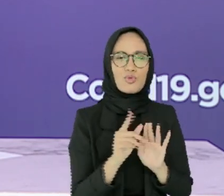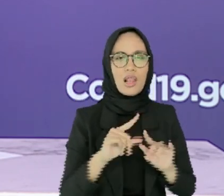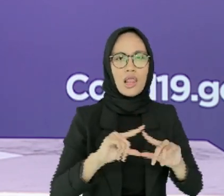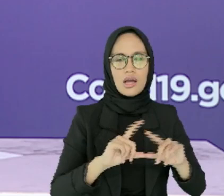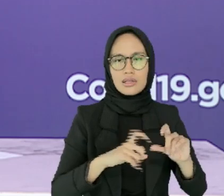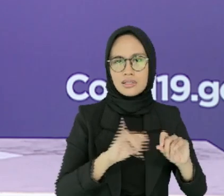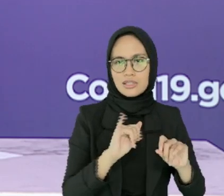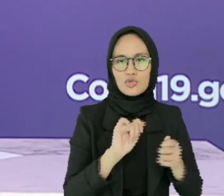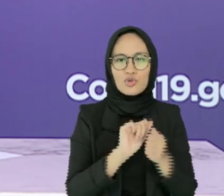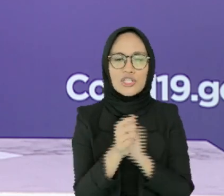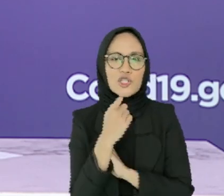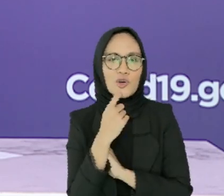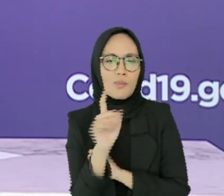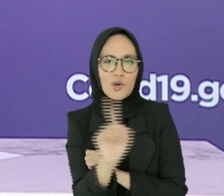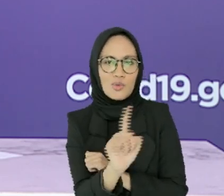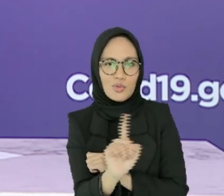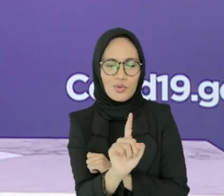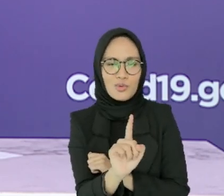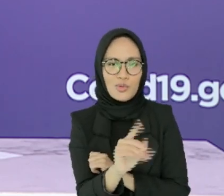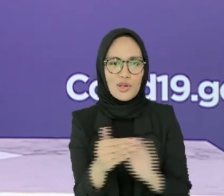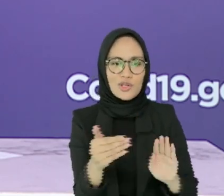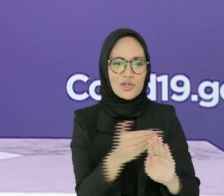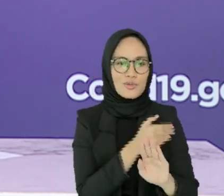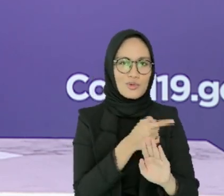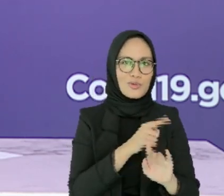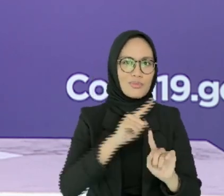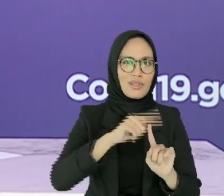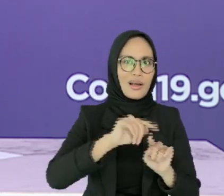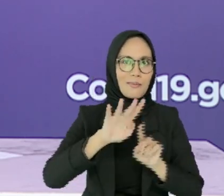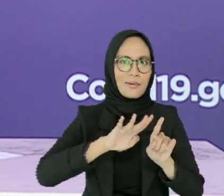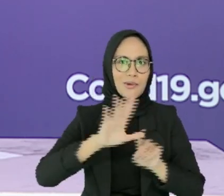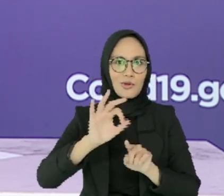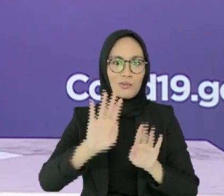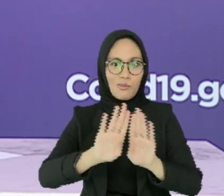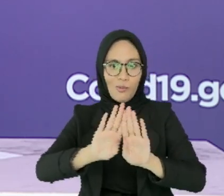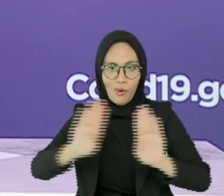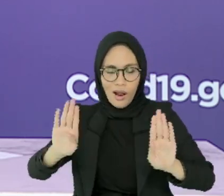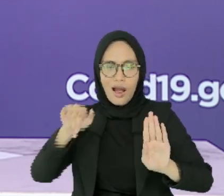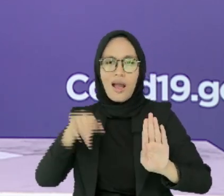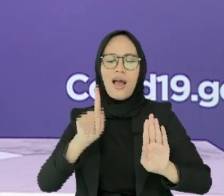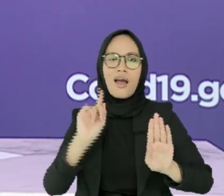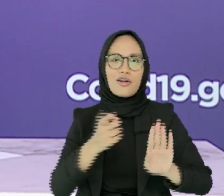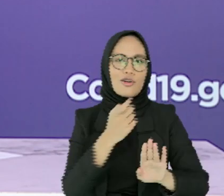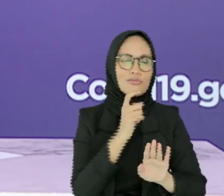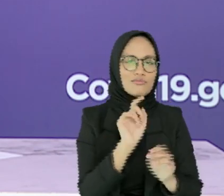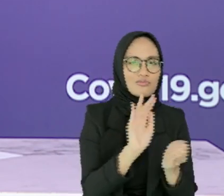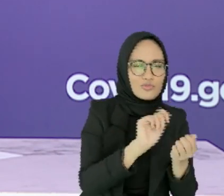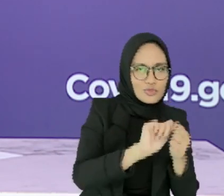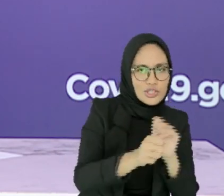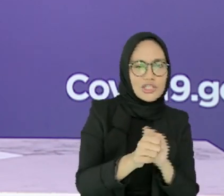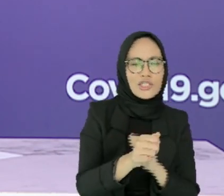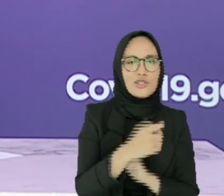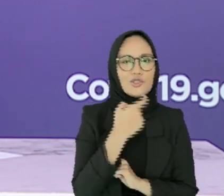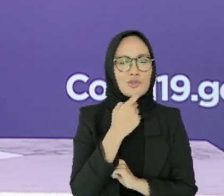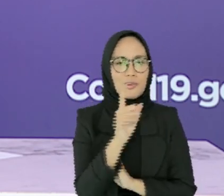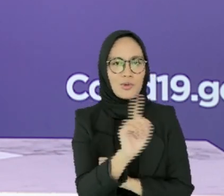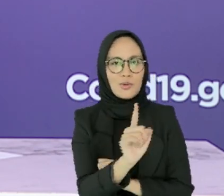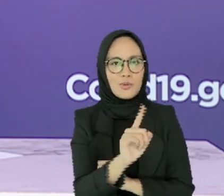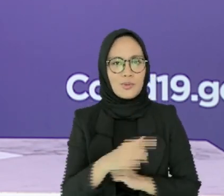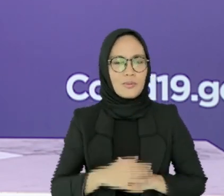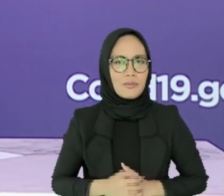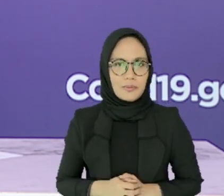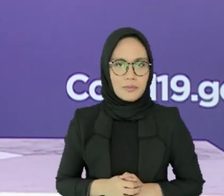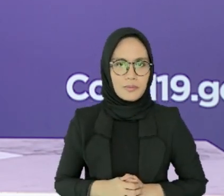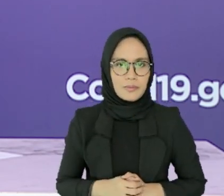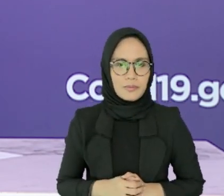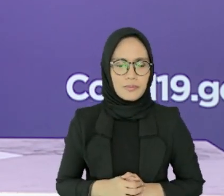sebelum resmi dibuka pada tanggal 14oktober mendatang skrining pelaku perjalanan internasional dilakukan